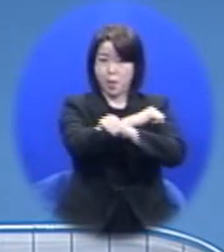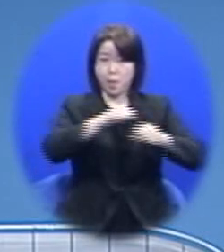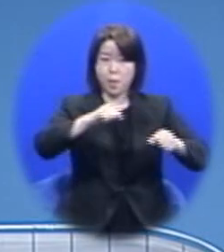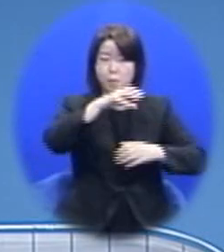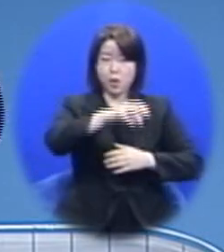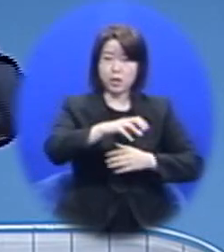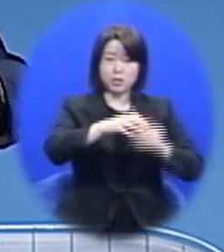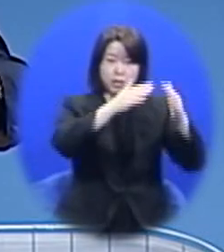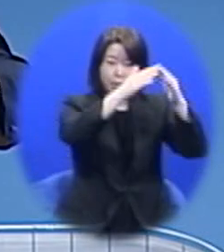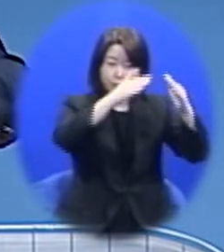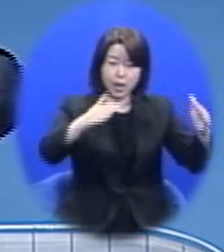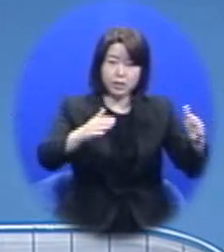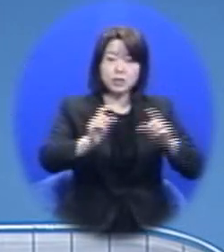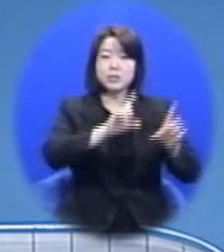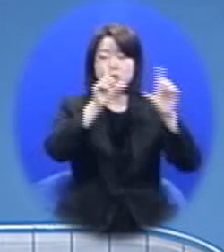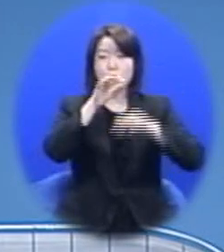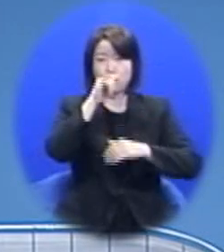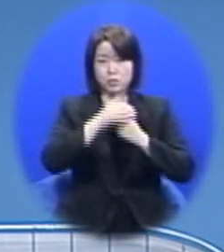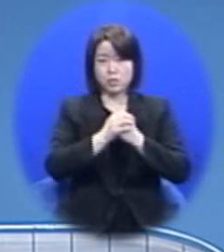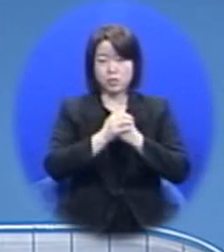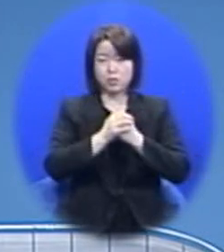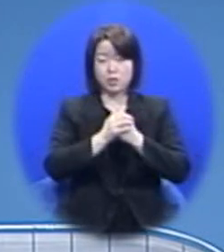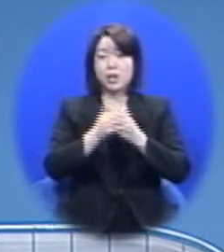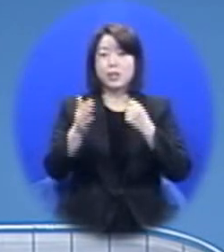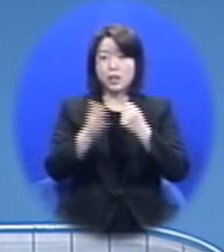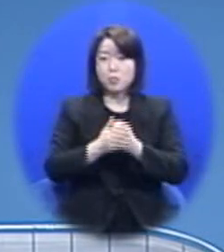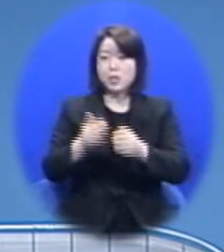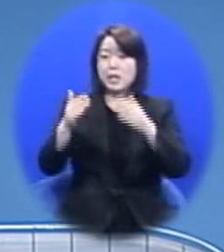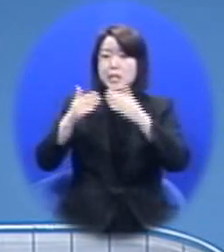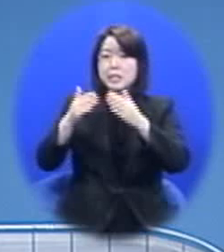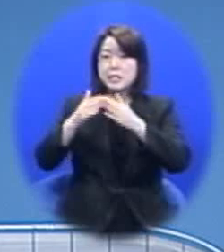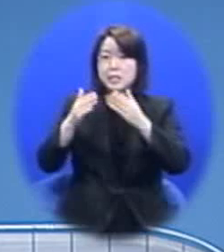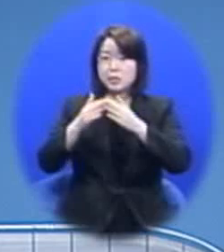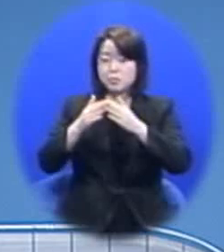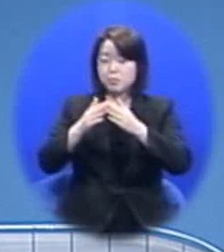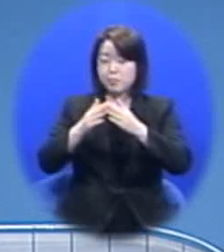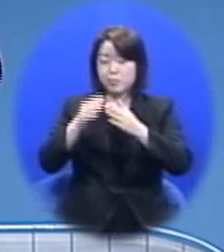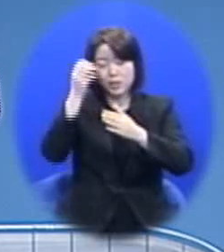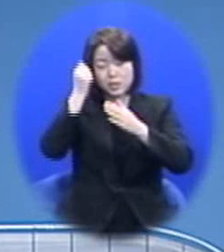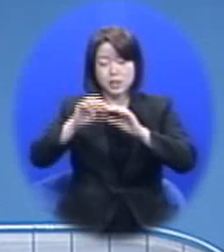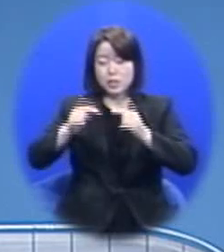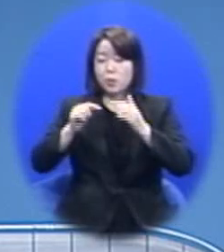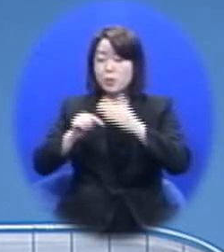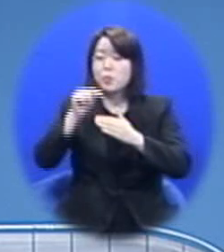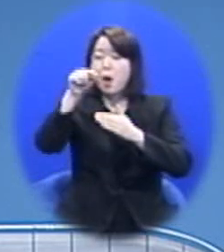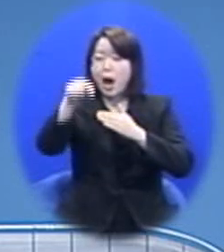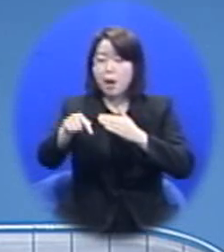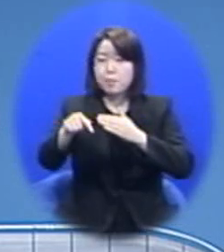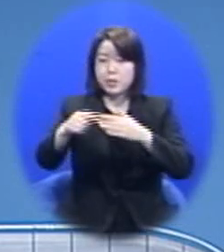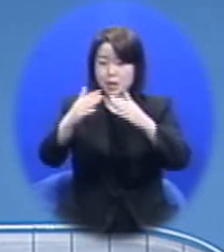생활을 했었다. 그래서 그들은 다 집에서 나와서 집 마당 앞에 텐트 쳐놓고 거기서 살아요.